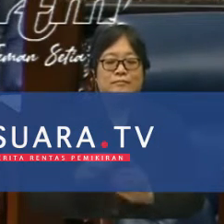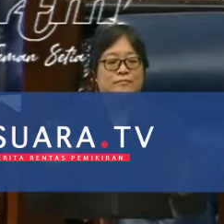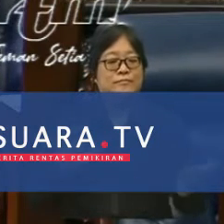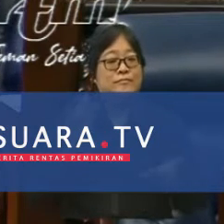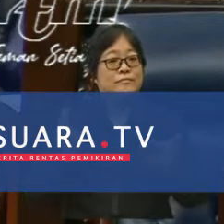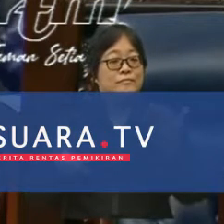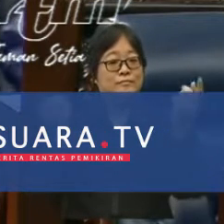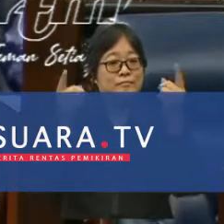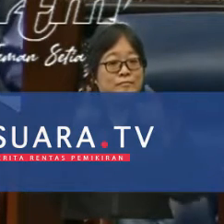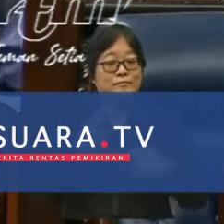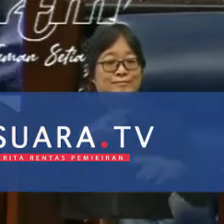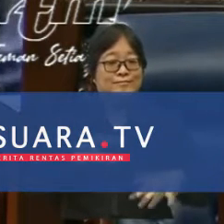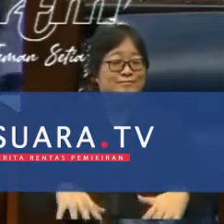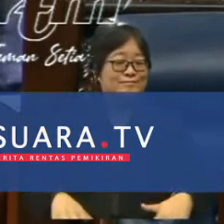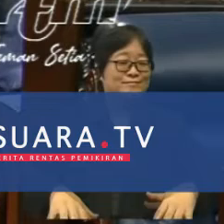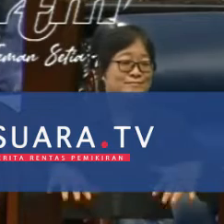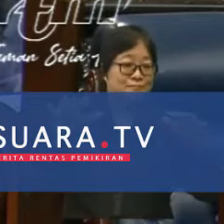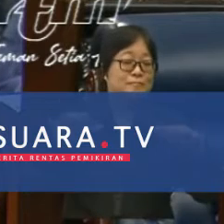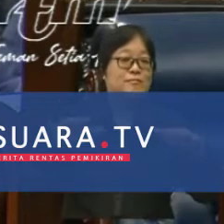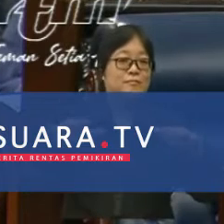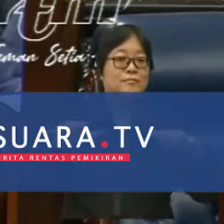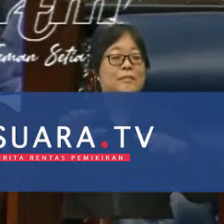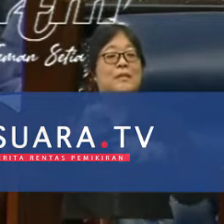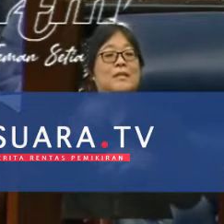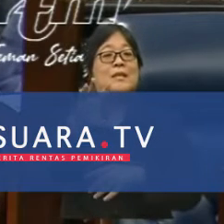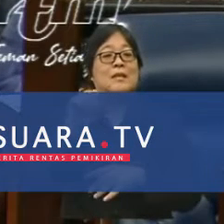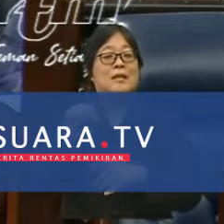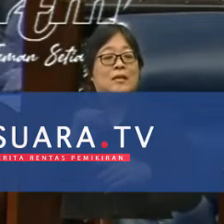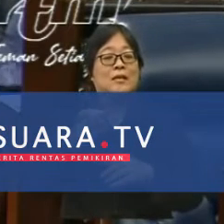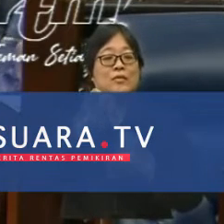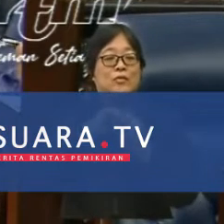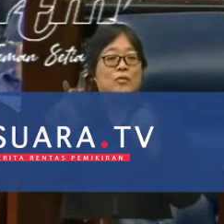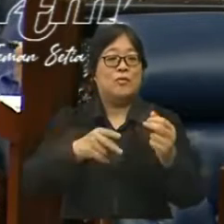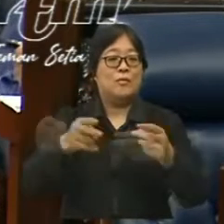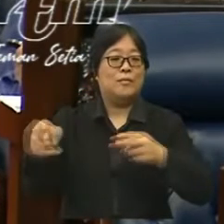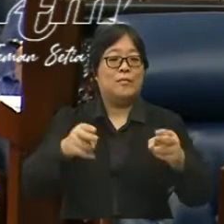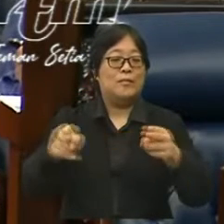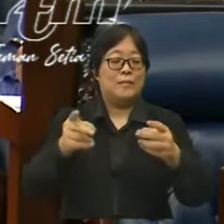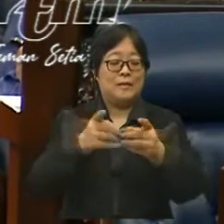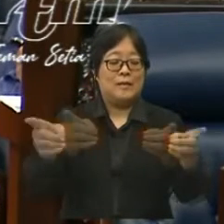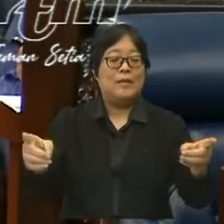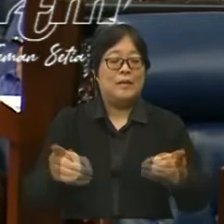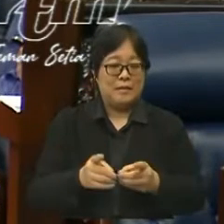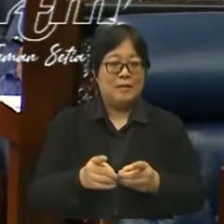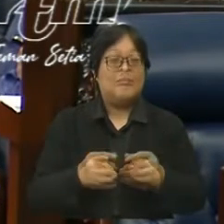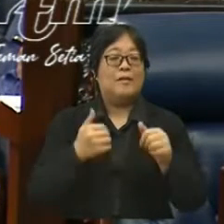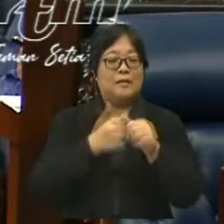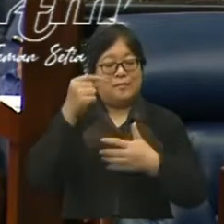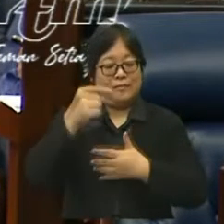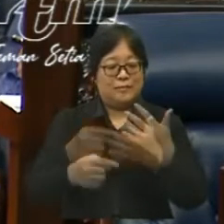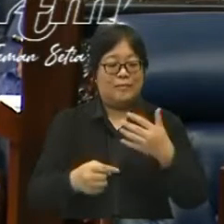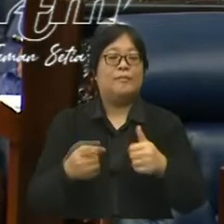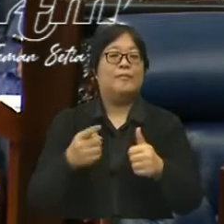menghadapi sebarang kemungkinan berlakunya bencana, khususnya banjir, status jawatan kuasa pengurusan bencana daerah adalah seperti